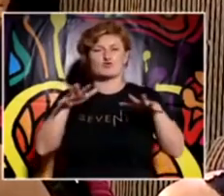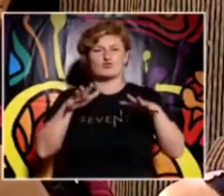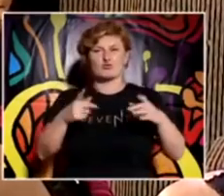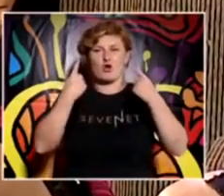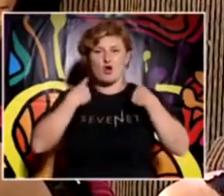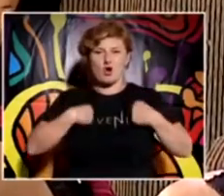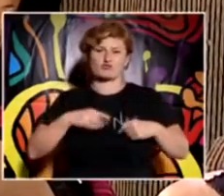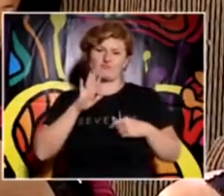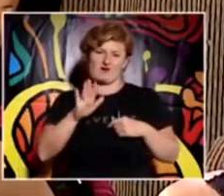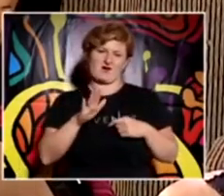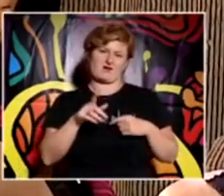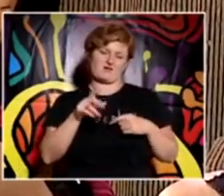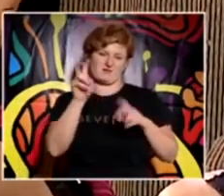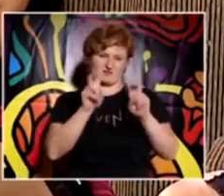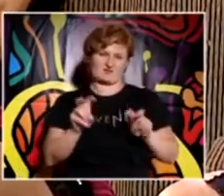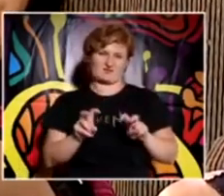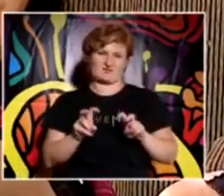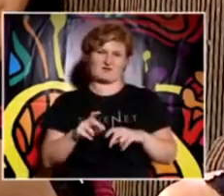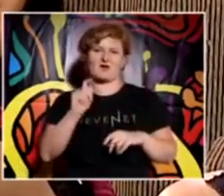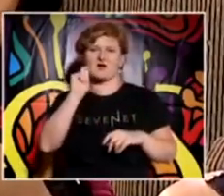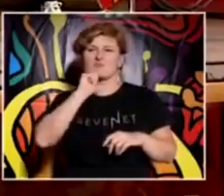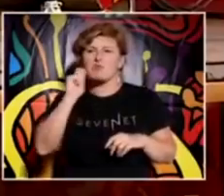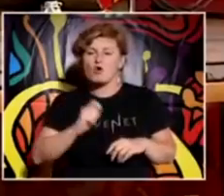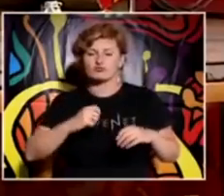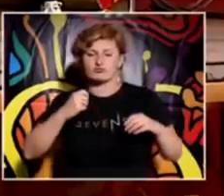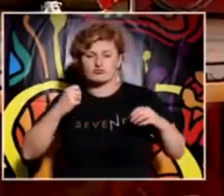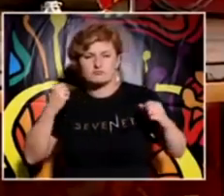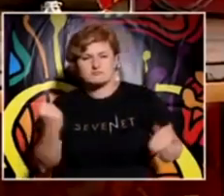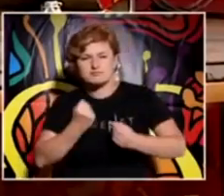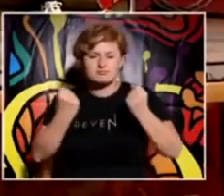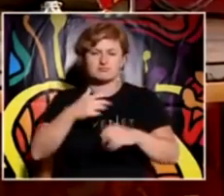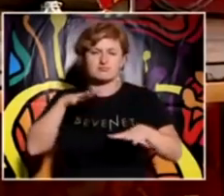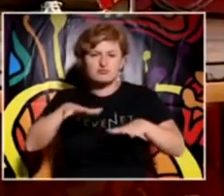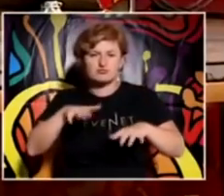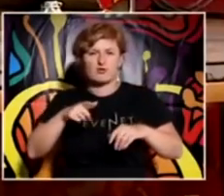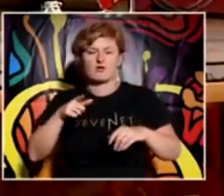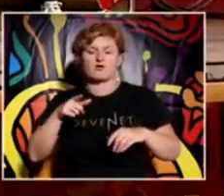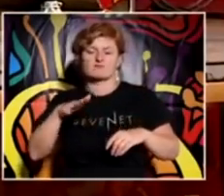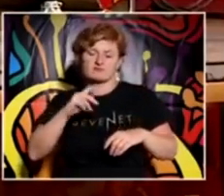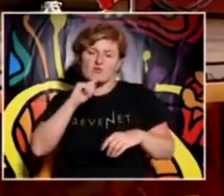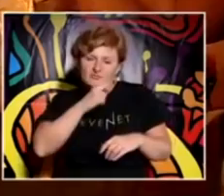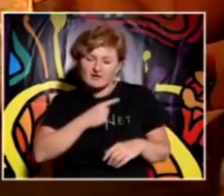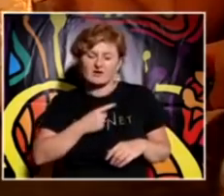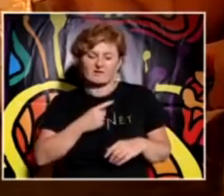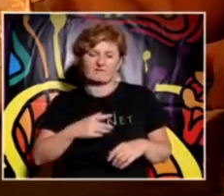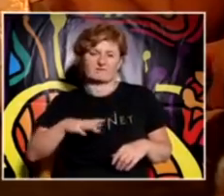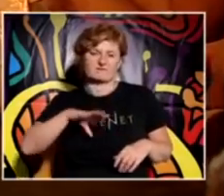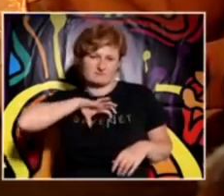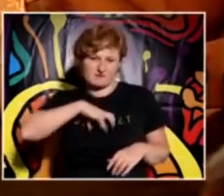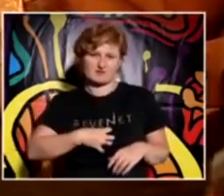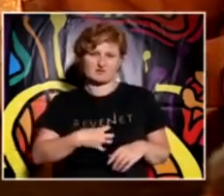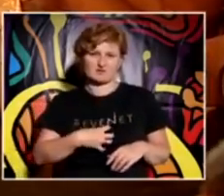taki kryzys, jakby taka podróż i zwłaszcza intensywna potrafi człowieka zmęczyć,